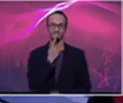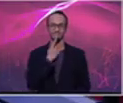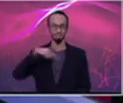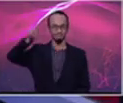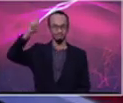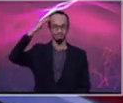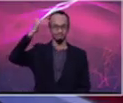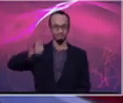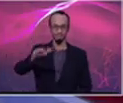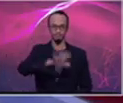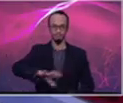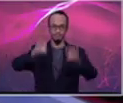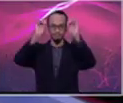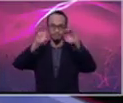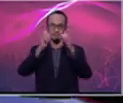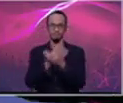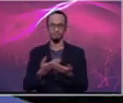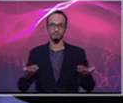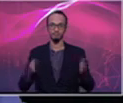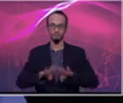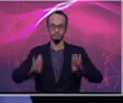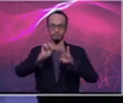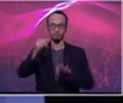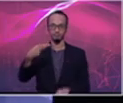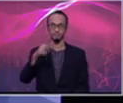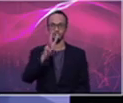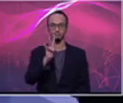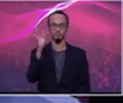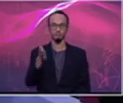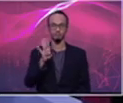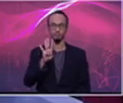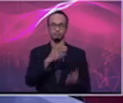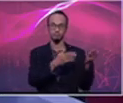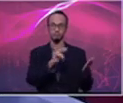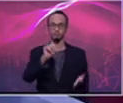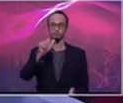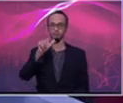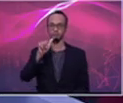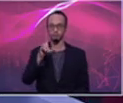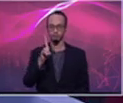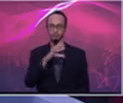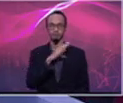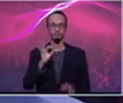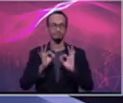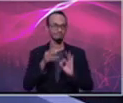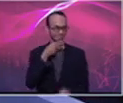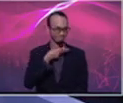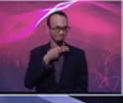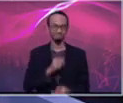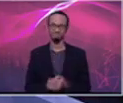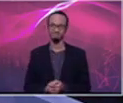Bismillahirrahmanirrahim asalamualaikum warahmatullahi wabarakatuh berita al-hijrah 7 April bersama saya nazirah sharingat dan jurubasi isyarat Ahmad Hafiz